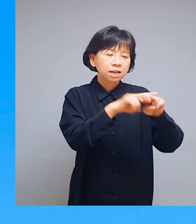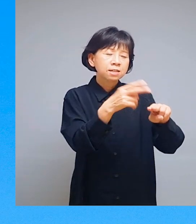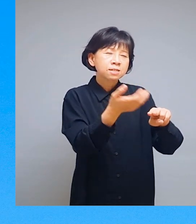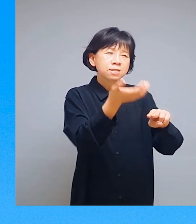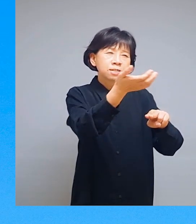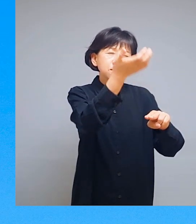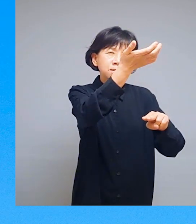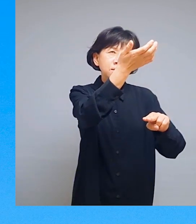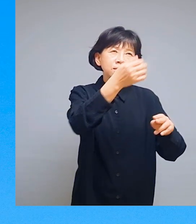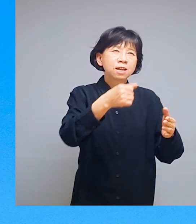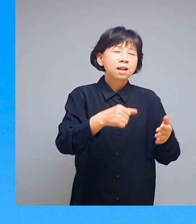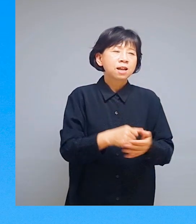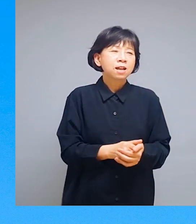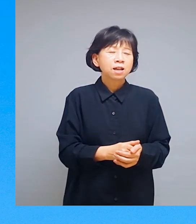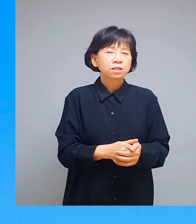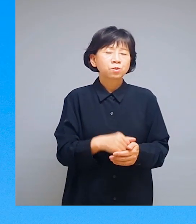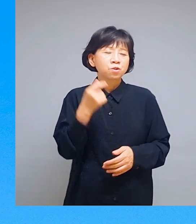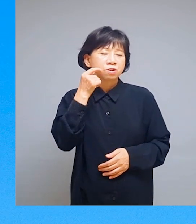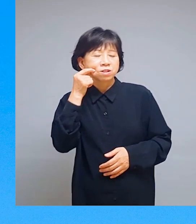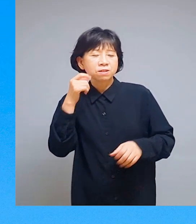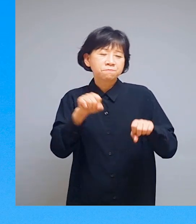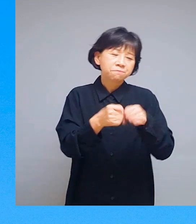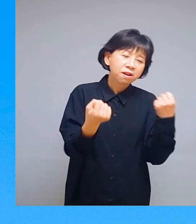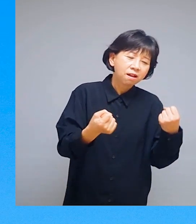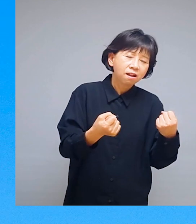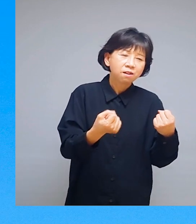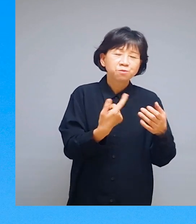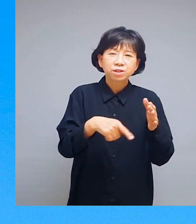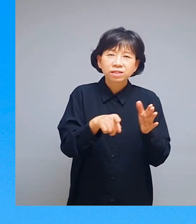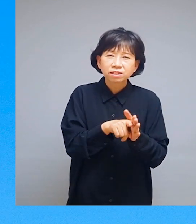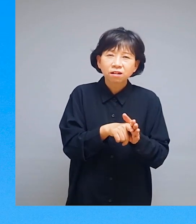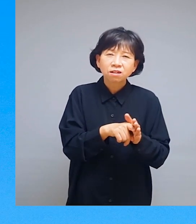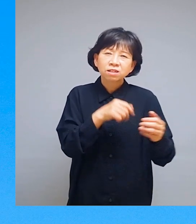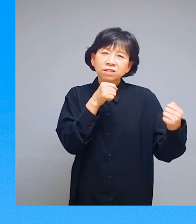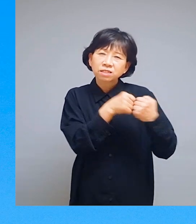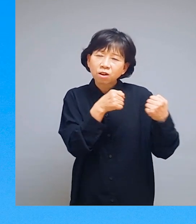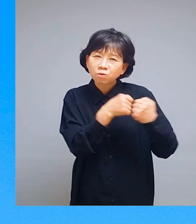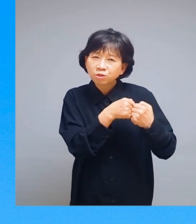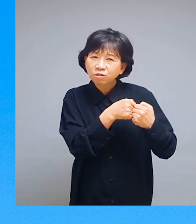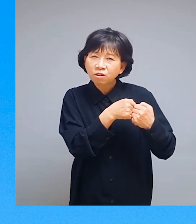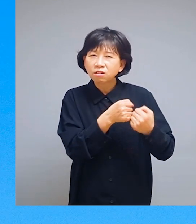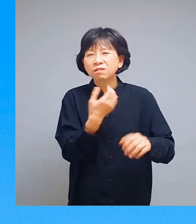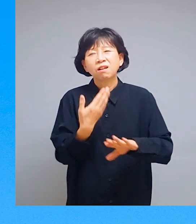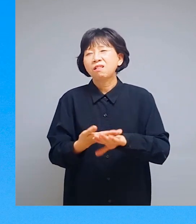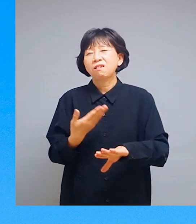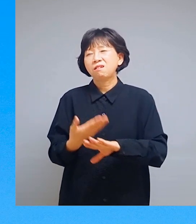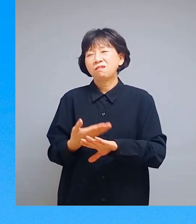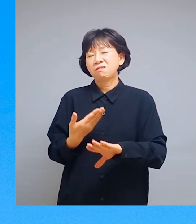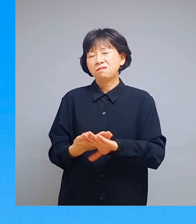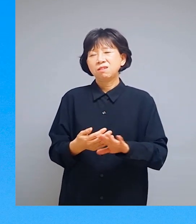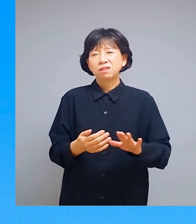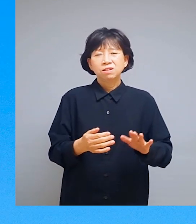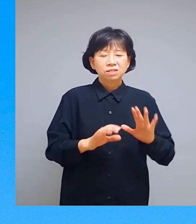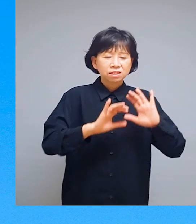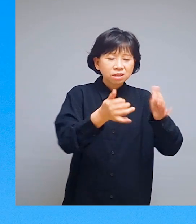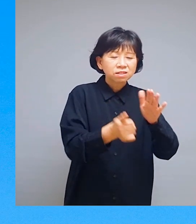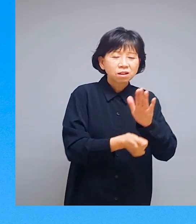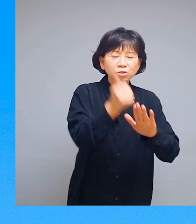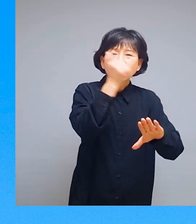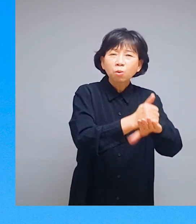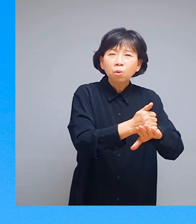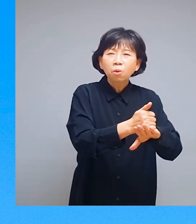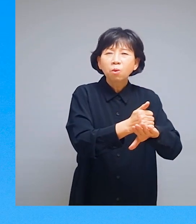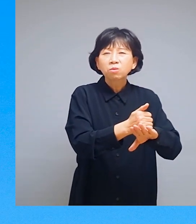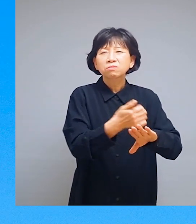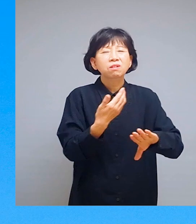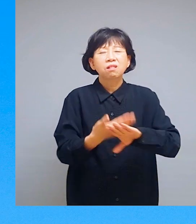더 유명한 사람이 되기 위해서 더 많이 가지기 위해서 싸우는 싸움이 아니에요. 세상의 성공을 말하는 싸움이 아닙니다. 여기서